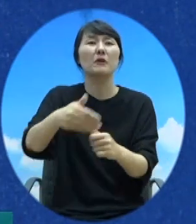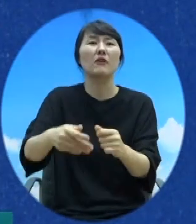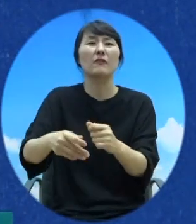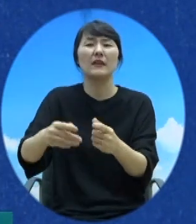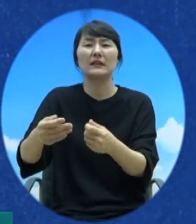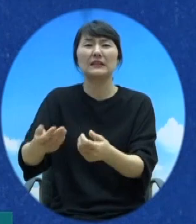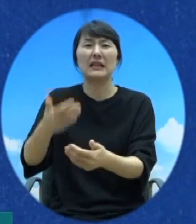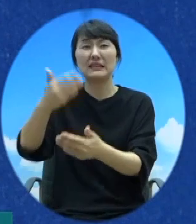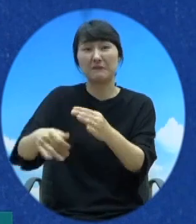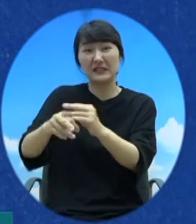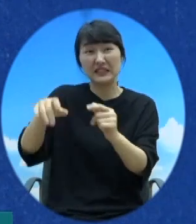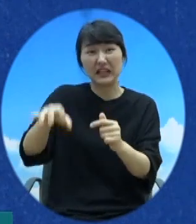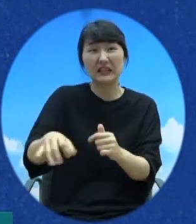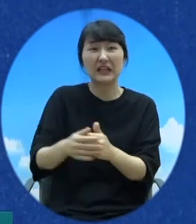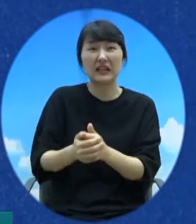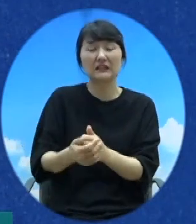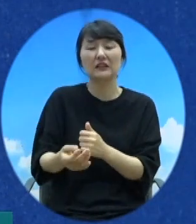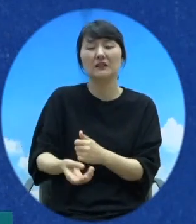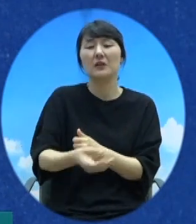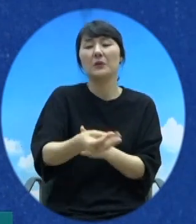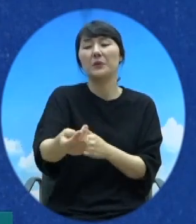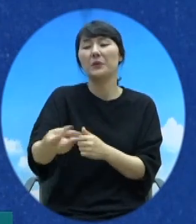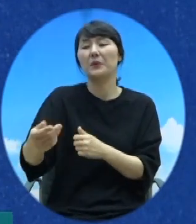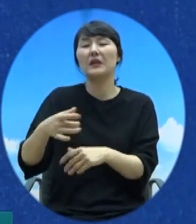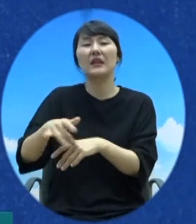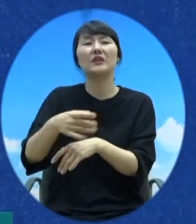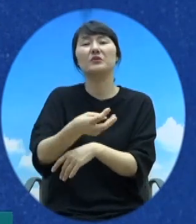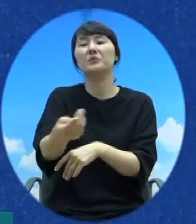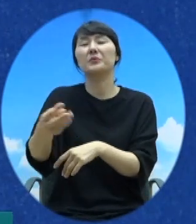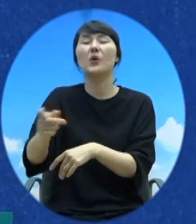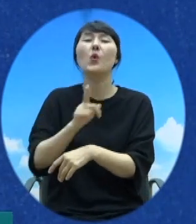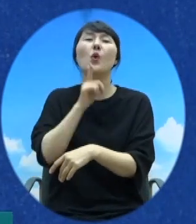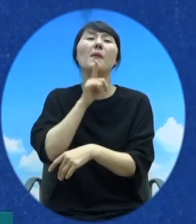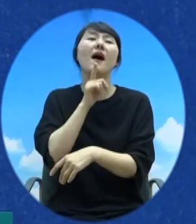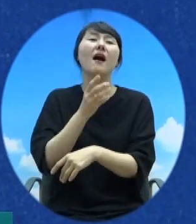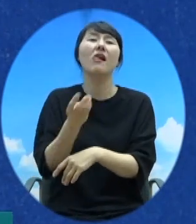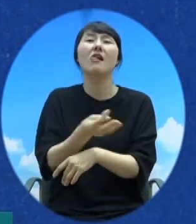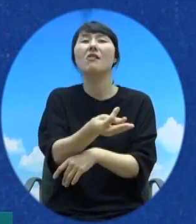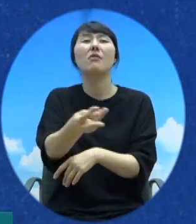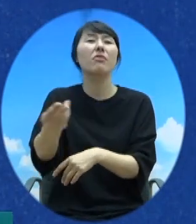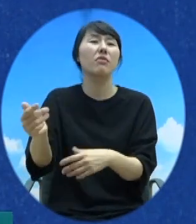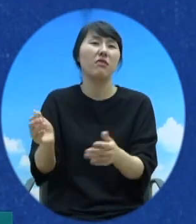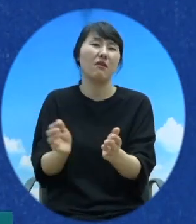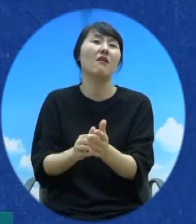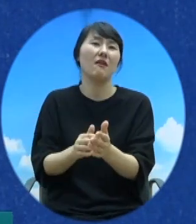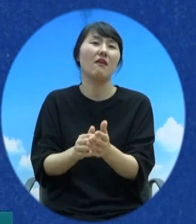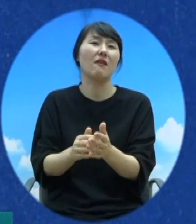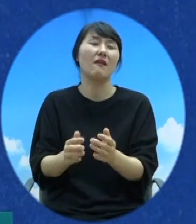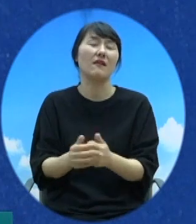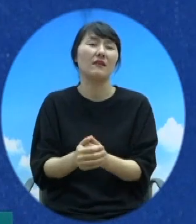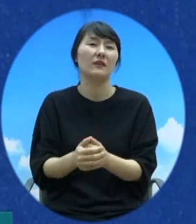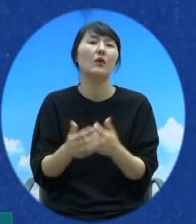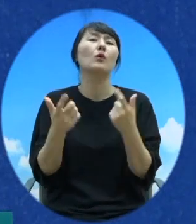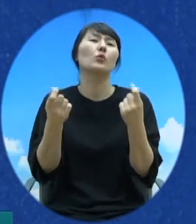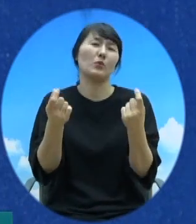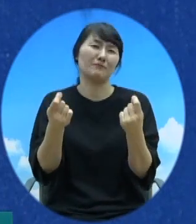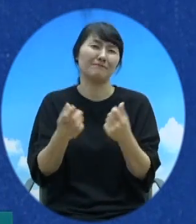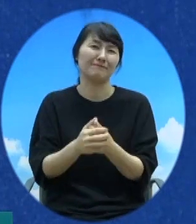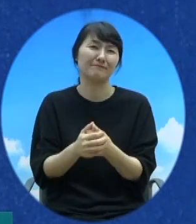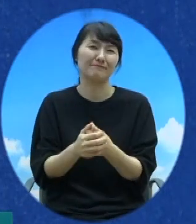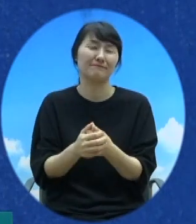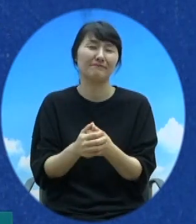땅에다가 그죠? 맥구덩이 호박을 심어서 우리가 함께 먹곤 합니다. 그와 같이